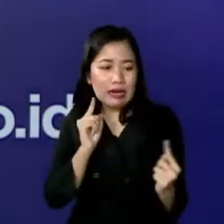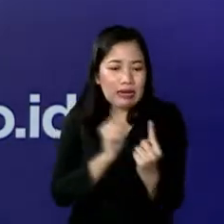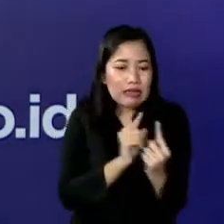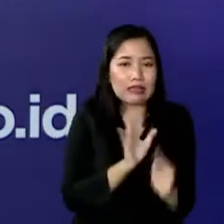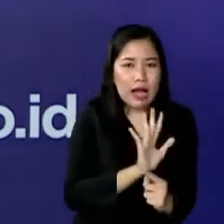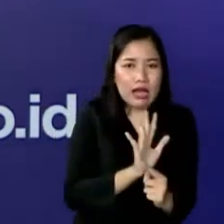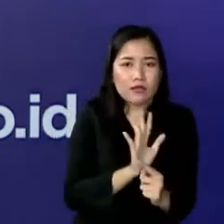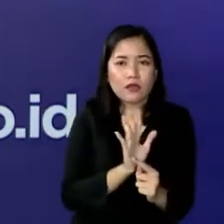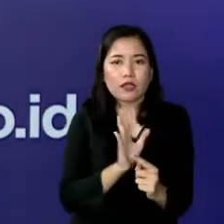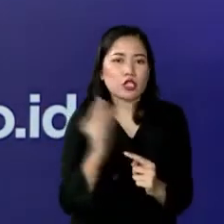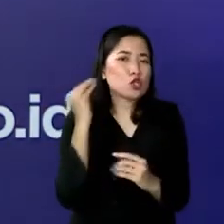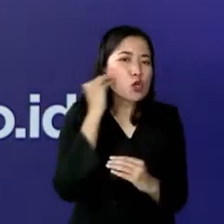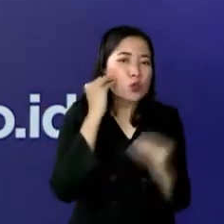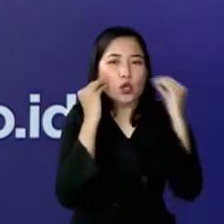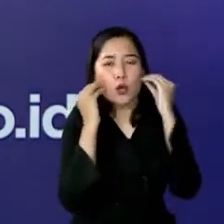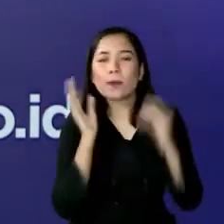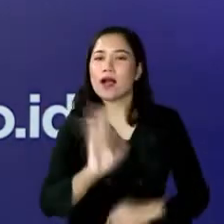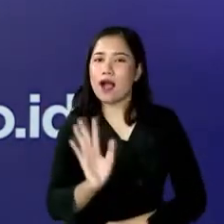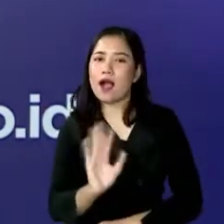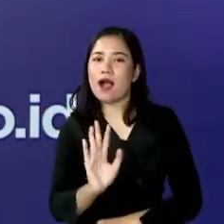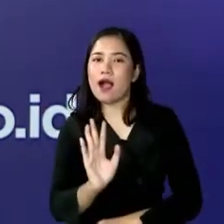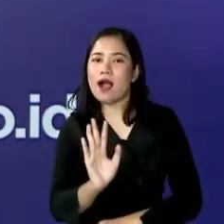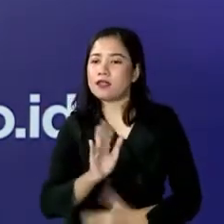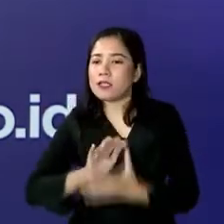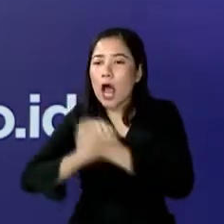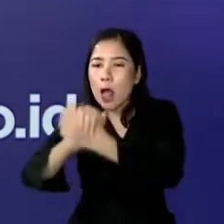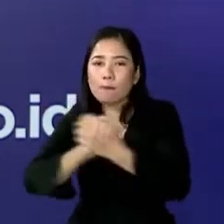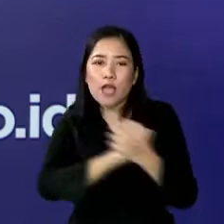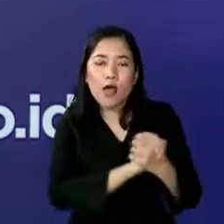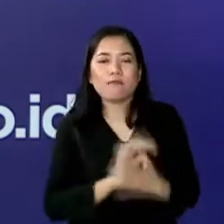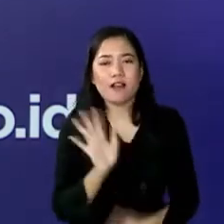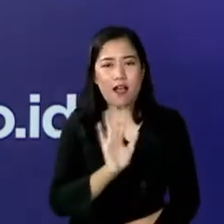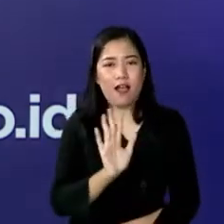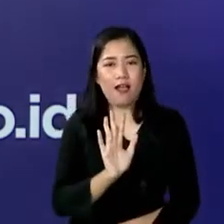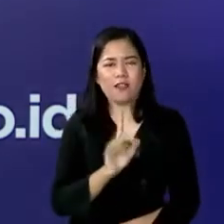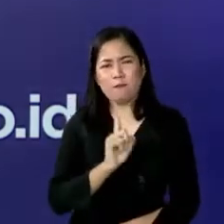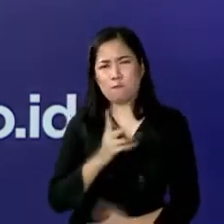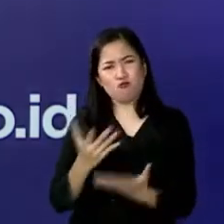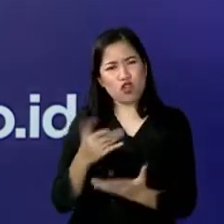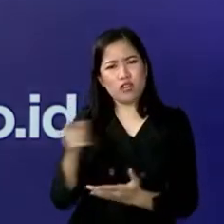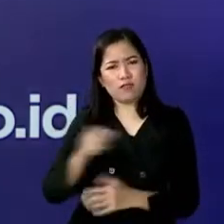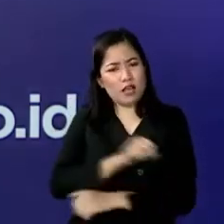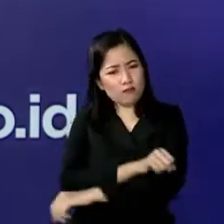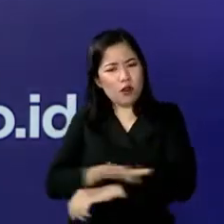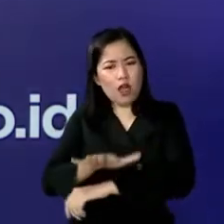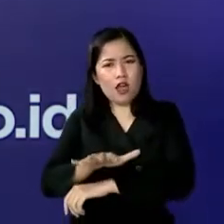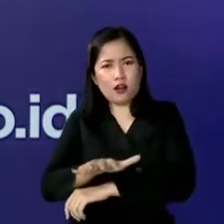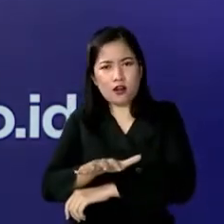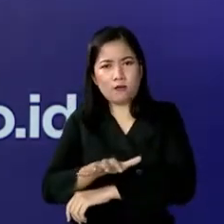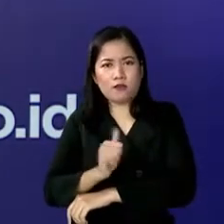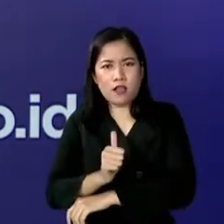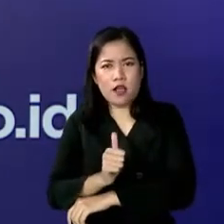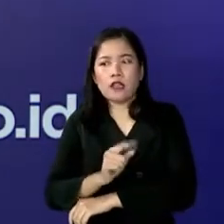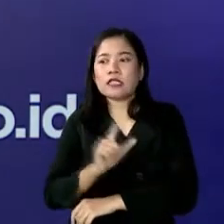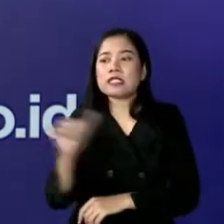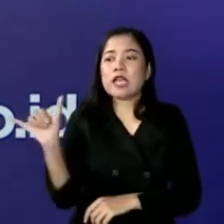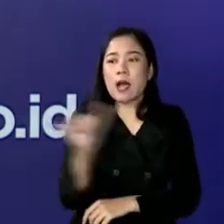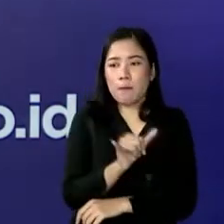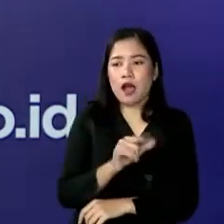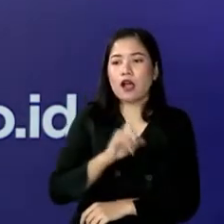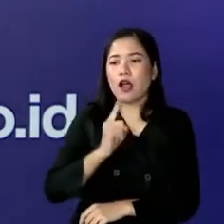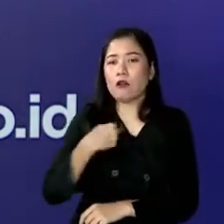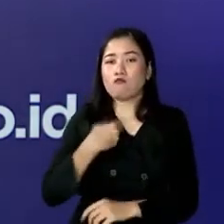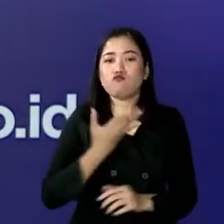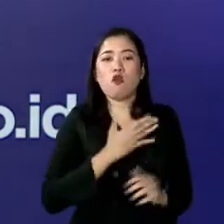cium-ciuman kita nggak usah bersalaman karena semua kemungkinan besar akan terkena sama seperti tadi ketika sedang